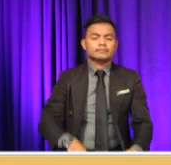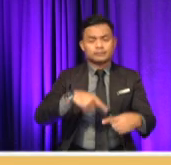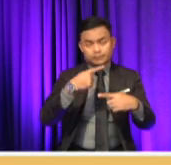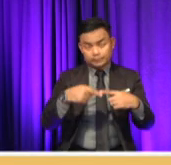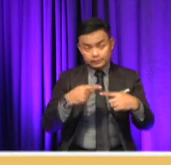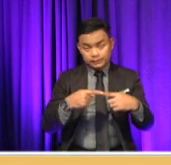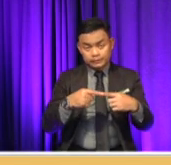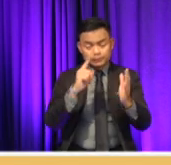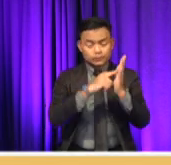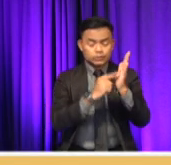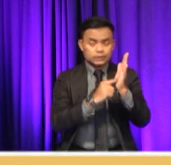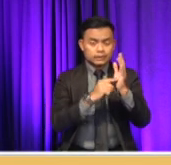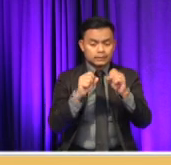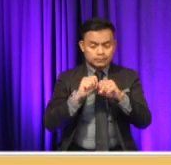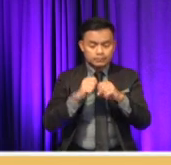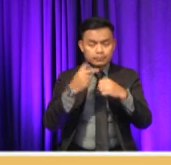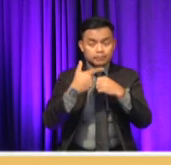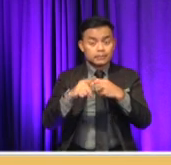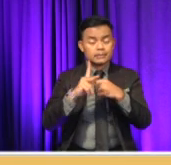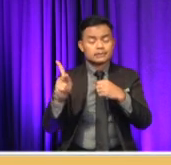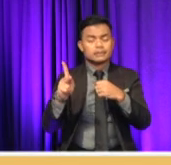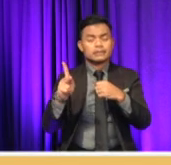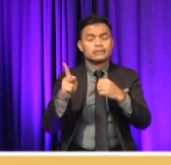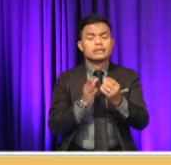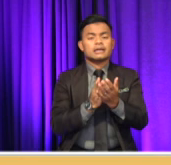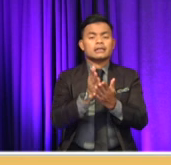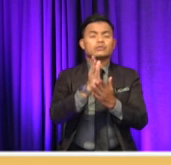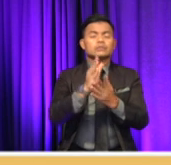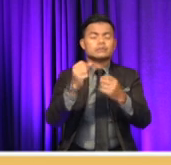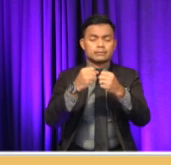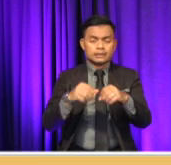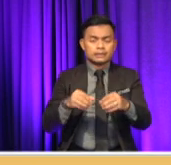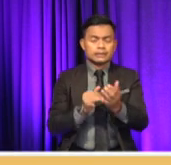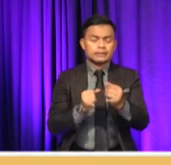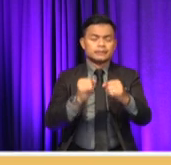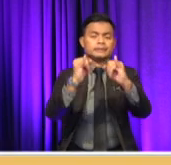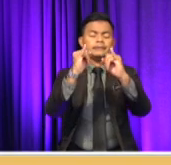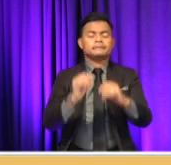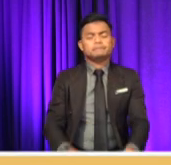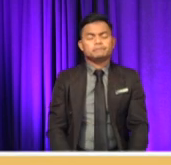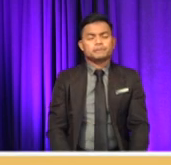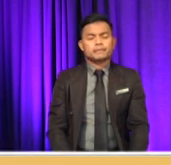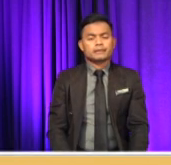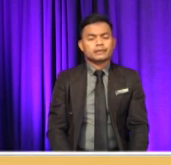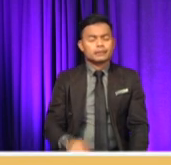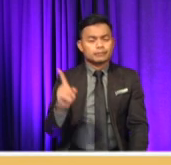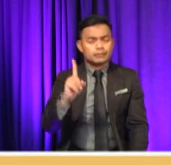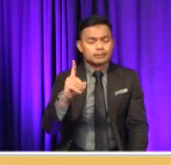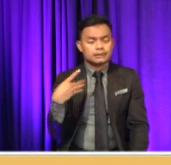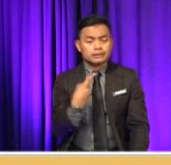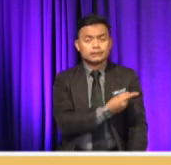dilepaskan arus akan mengalir gitu contoh paling kita ada bila kita mana kita gunakan